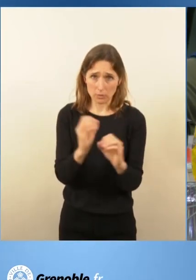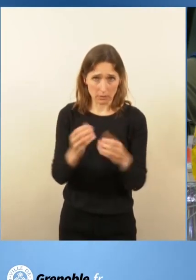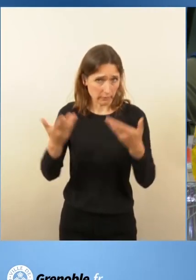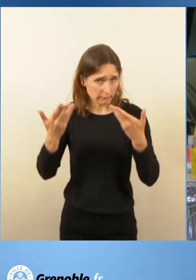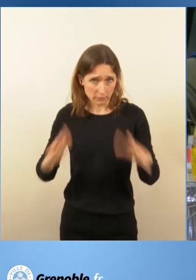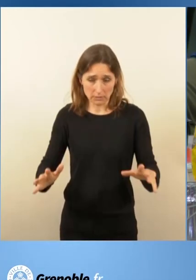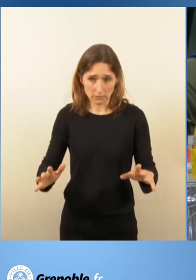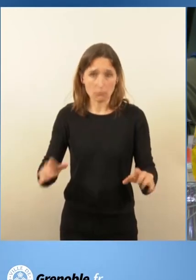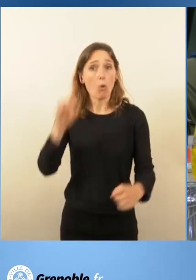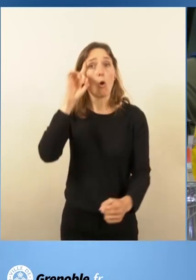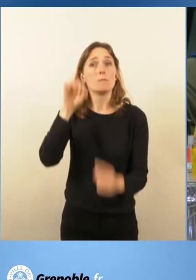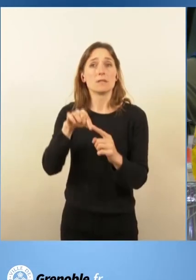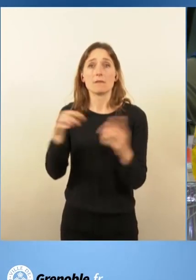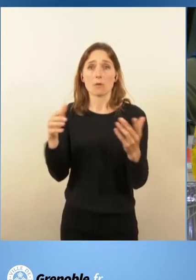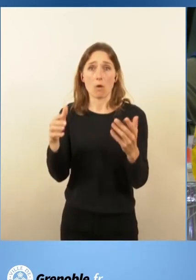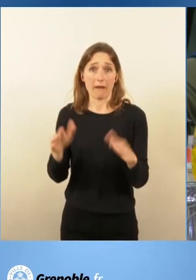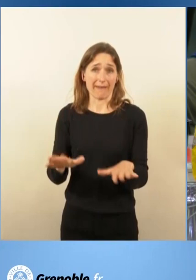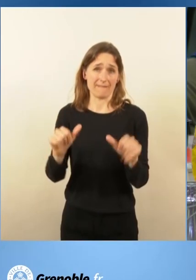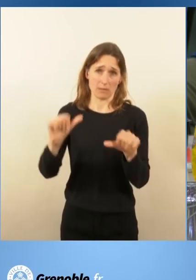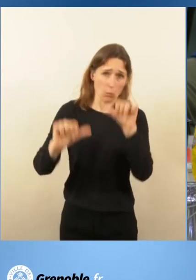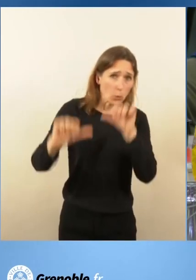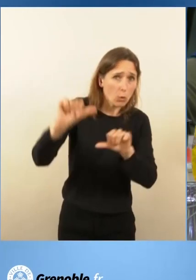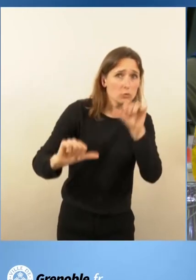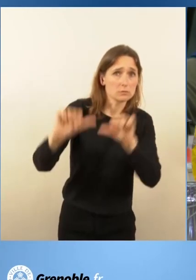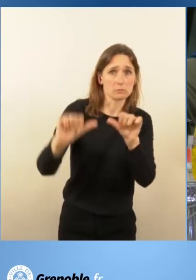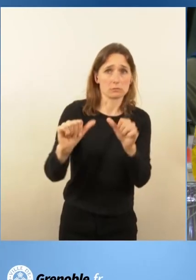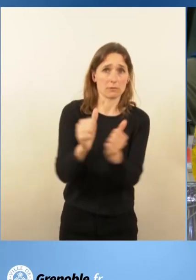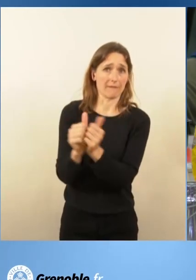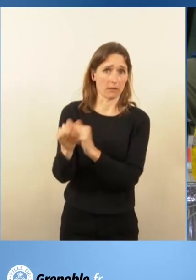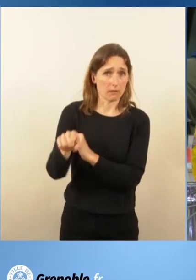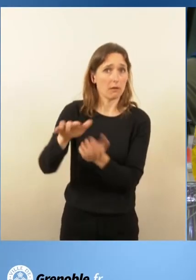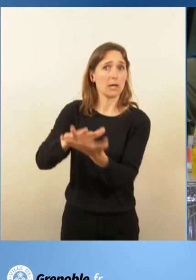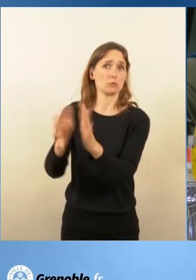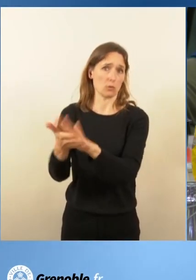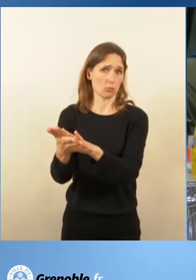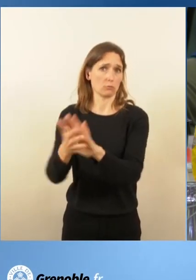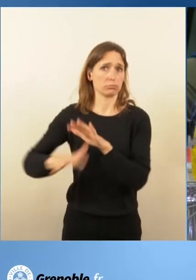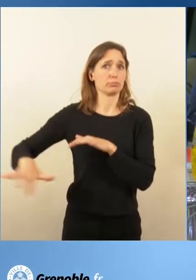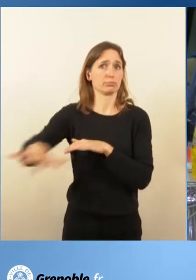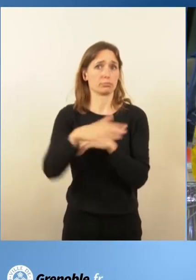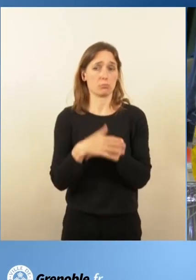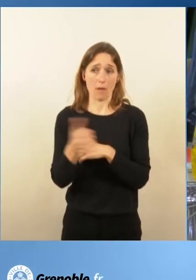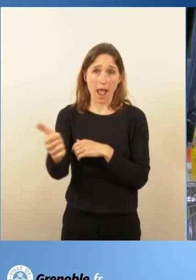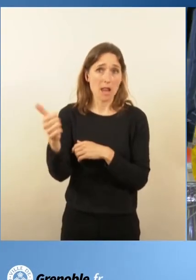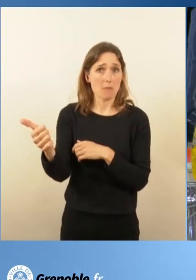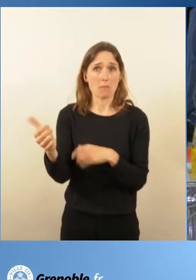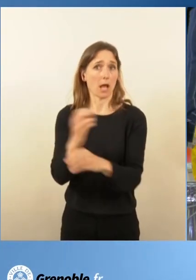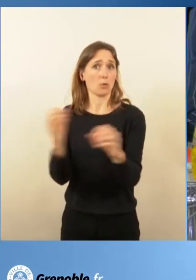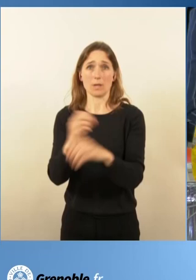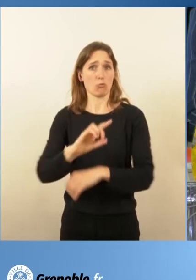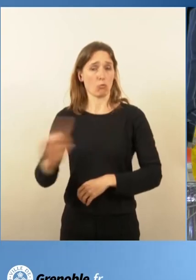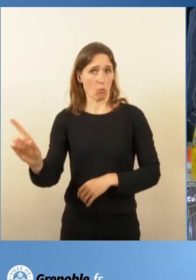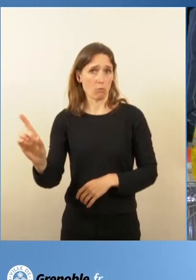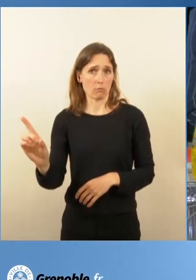à ne pas créer à mettre fin à une distorsion de concurrence avec ses associations qui elles ne font pas bénéficier de la gratuité